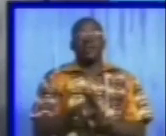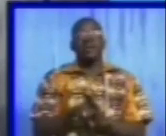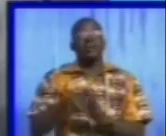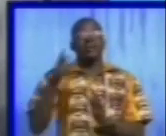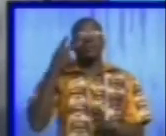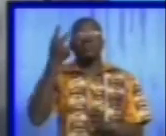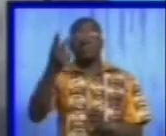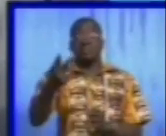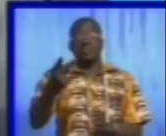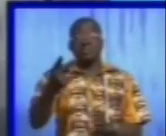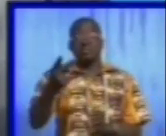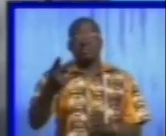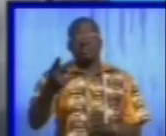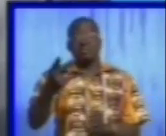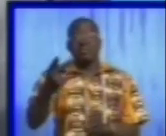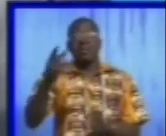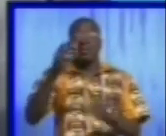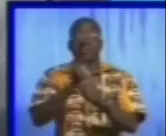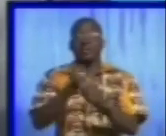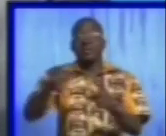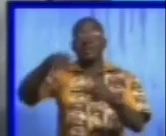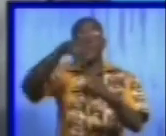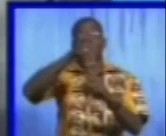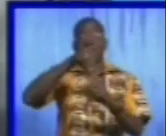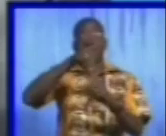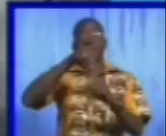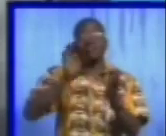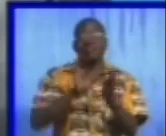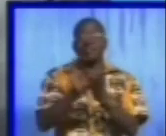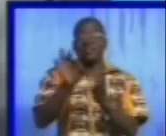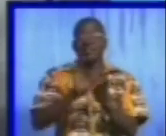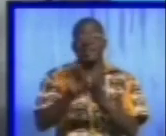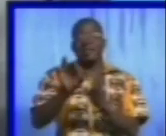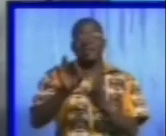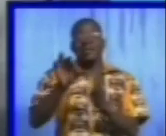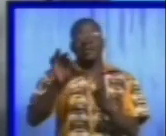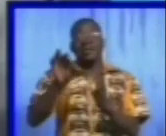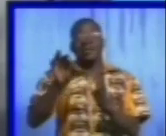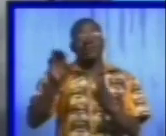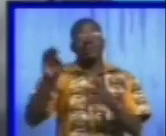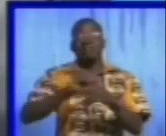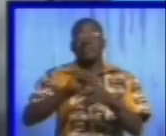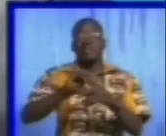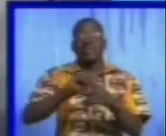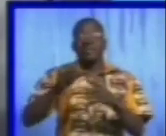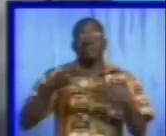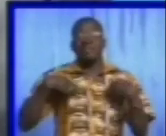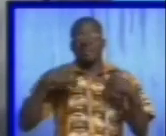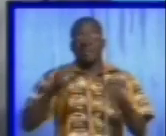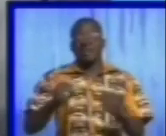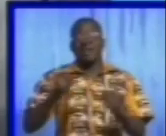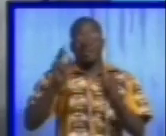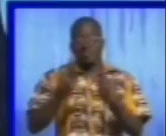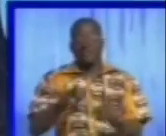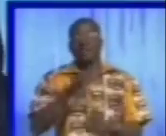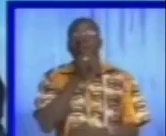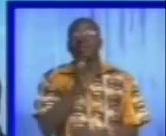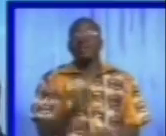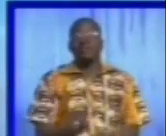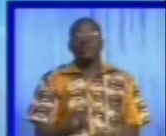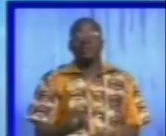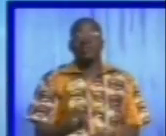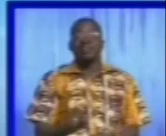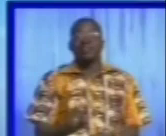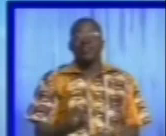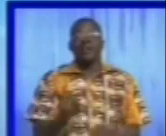ambition visant à prendre spécifiquement en compte les soins de santé des personnes âgées. Alors enfin, la